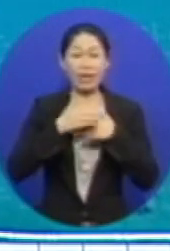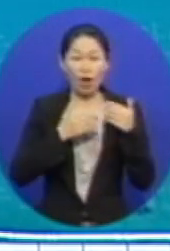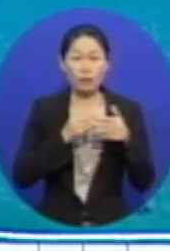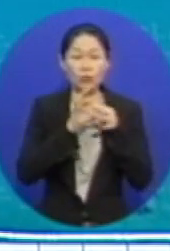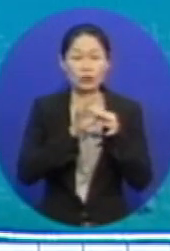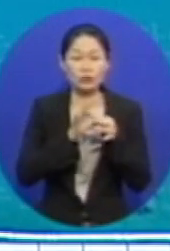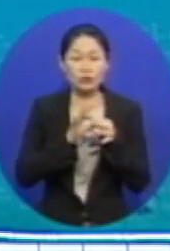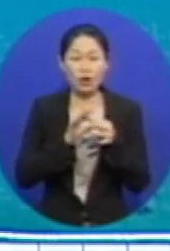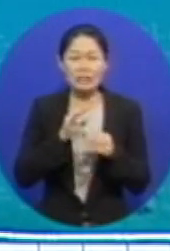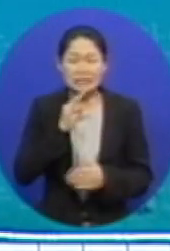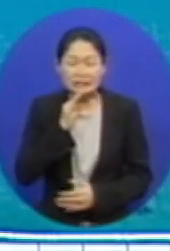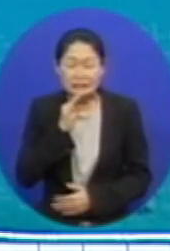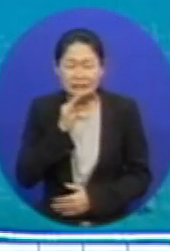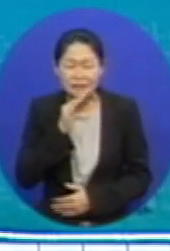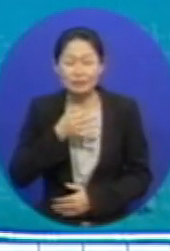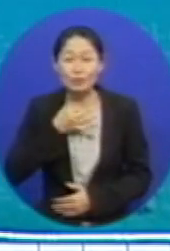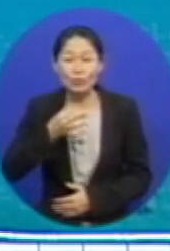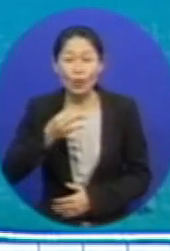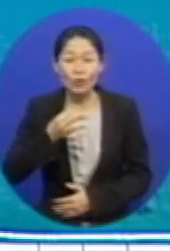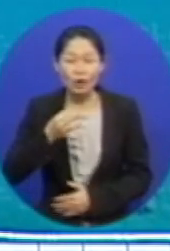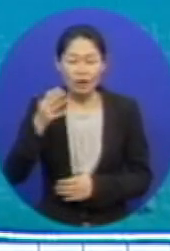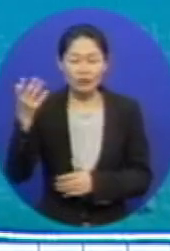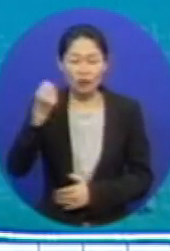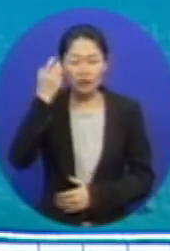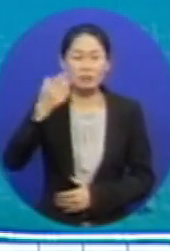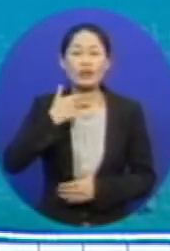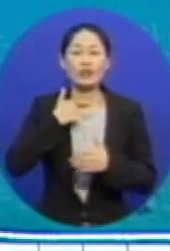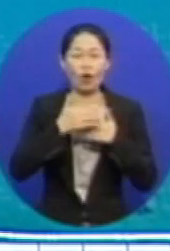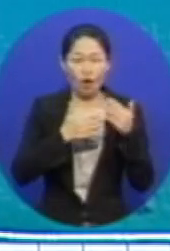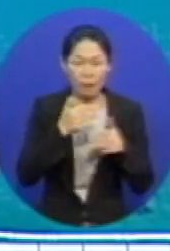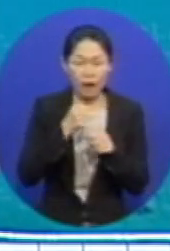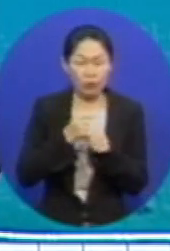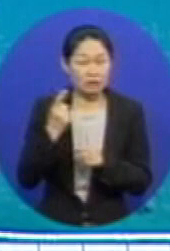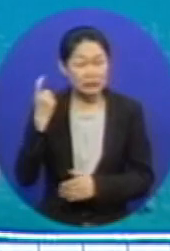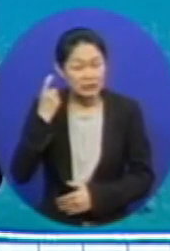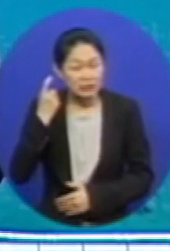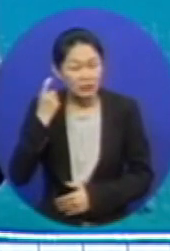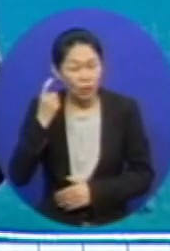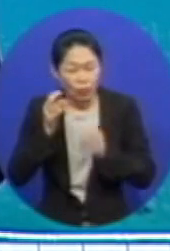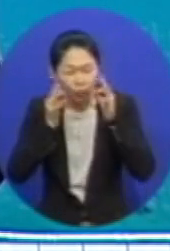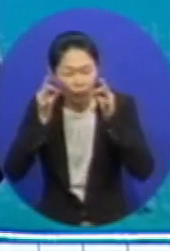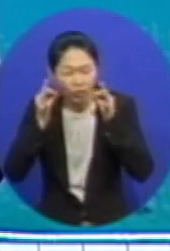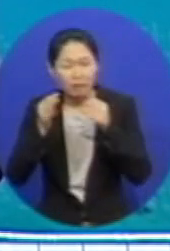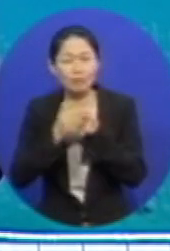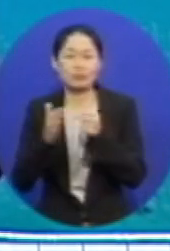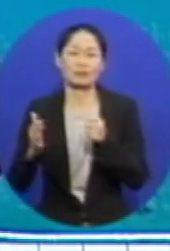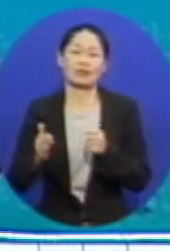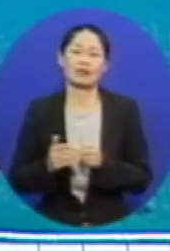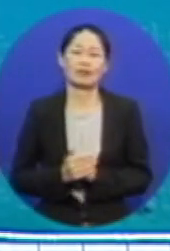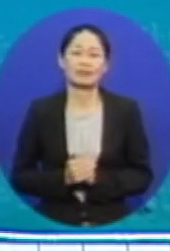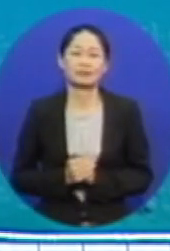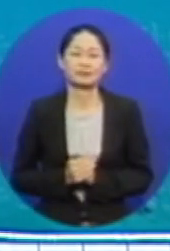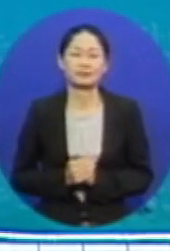육성으로 성령님을 경험하고 또 소리를 들을 되는 거 때문이에요